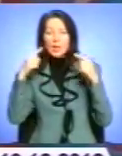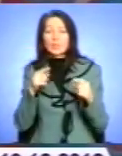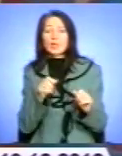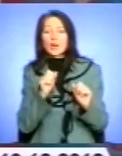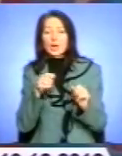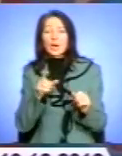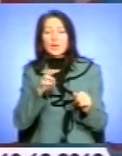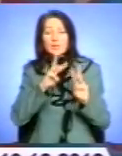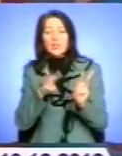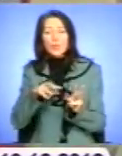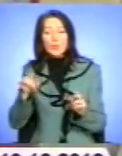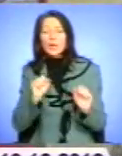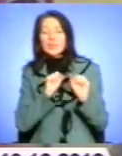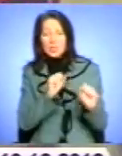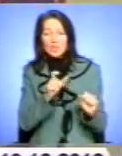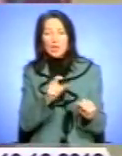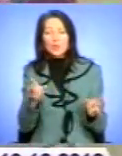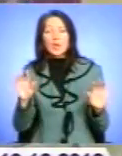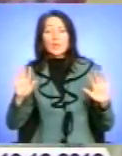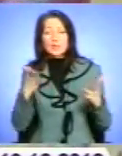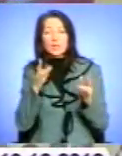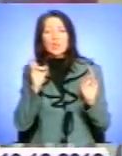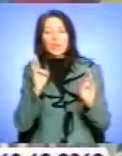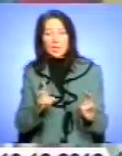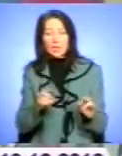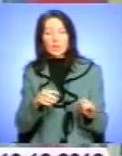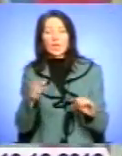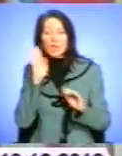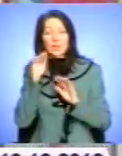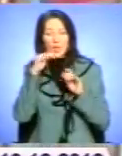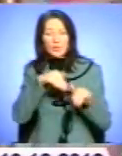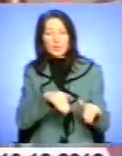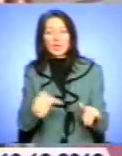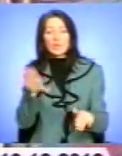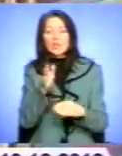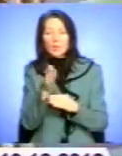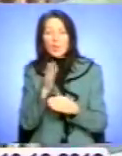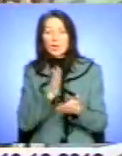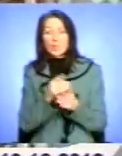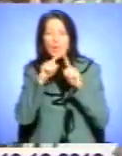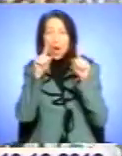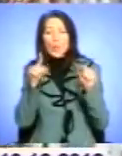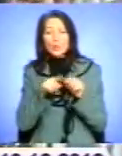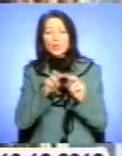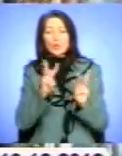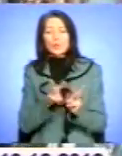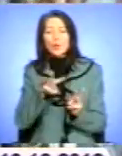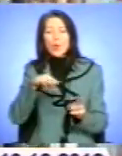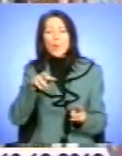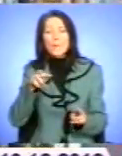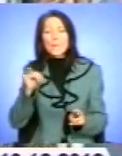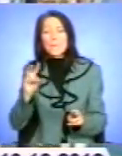воді. Усі рибалки в своїх куренях мали образ святого Миколая. Виходячи в море, рибалки брали з собою образ святого